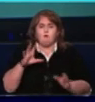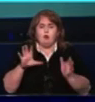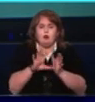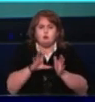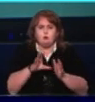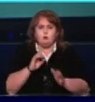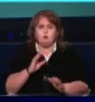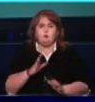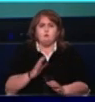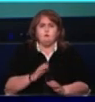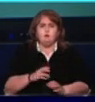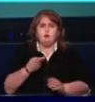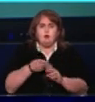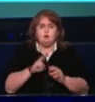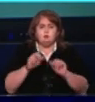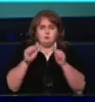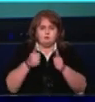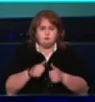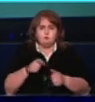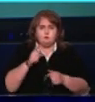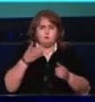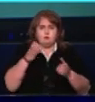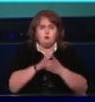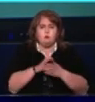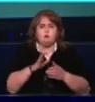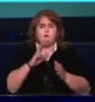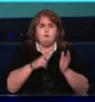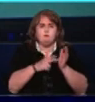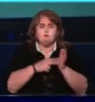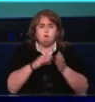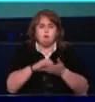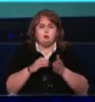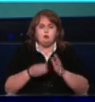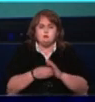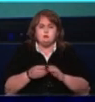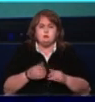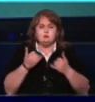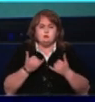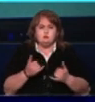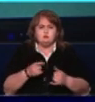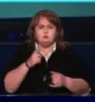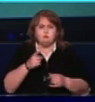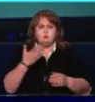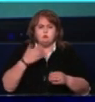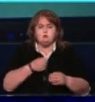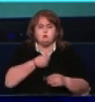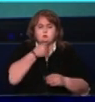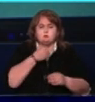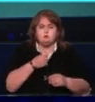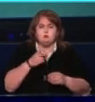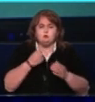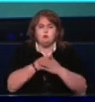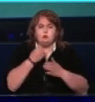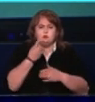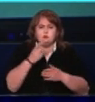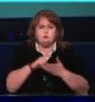электронов. Вот с этой структурой вы уже ознакомились в 8 классе. Ну а сейчас вы уже доросли до 11 класса, и